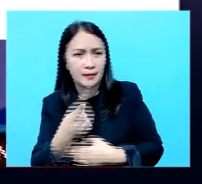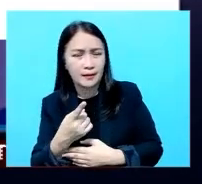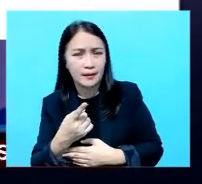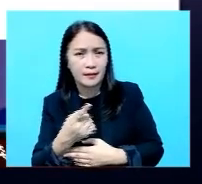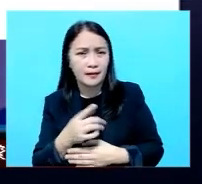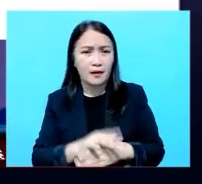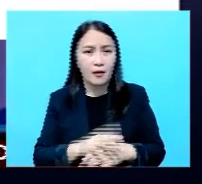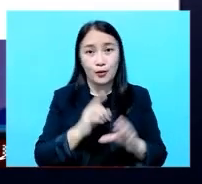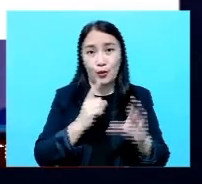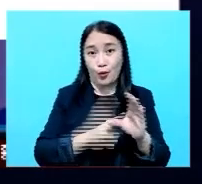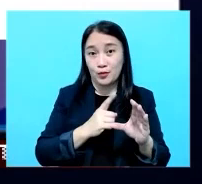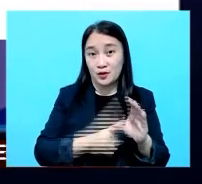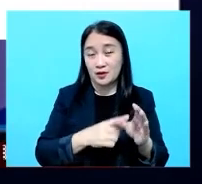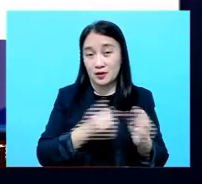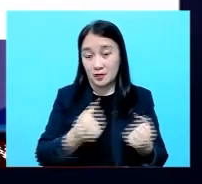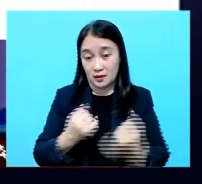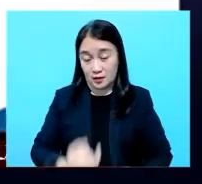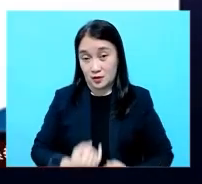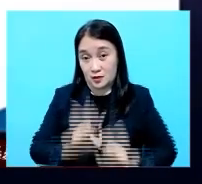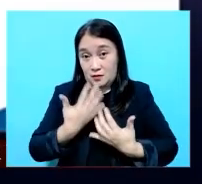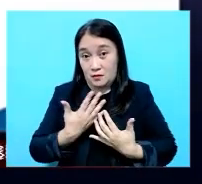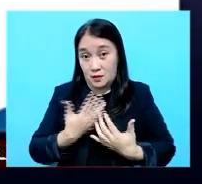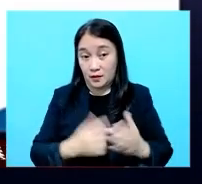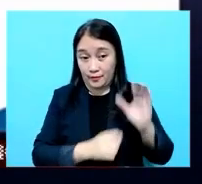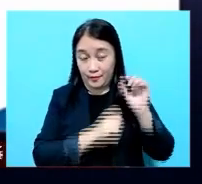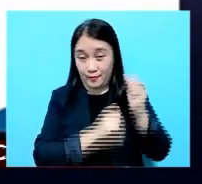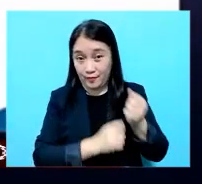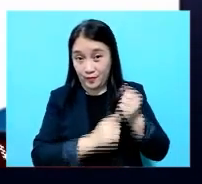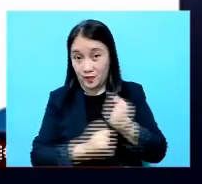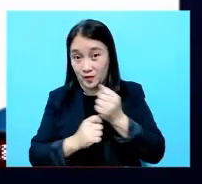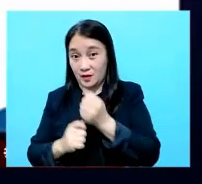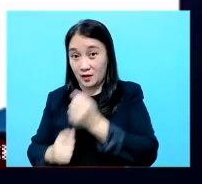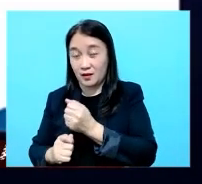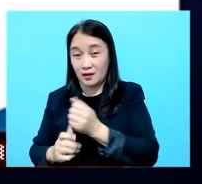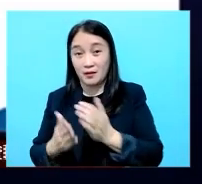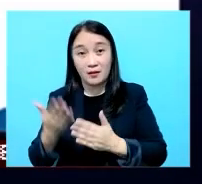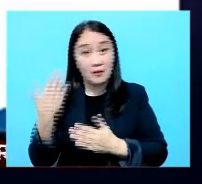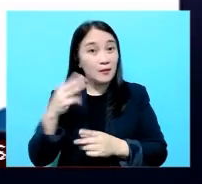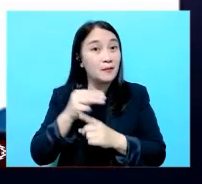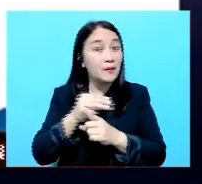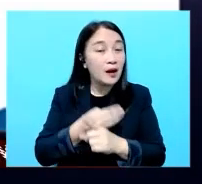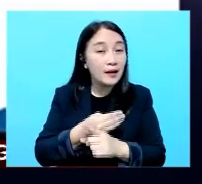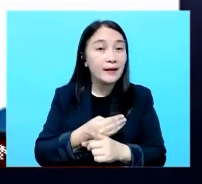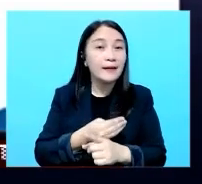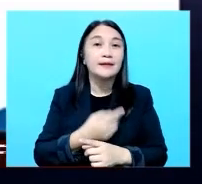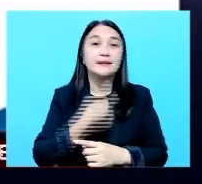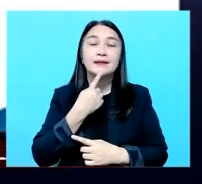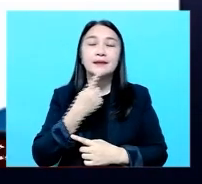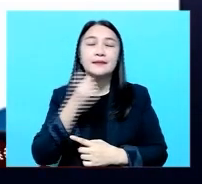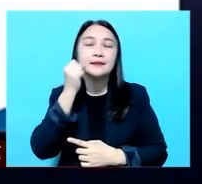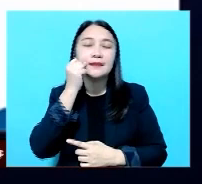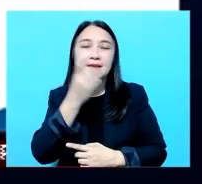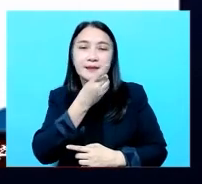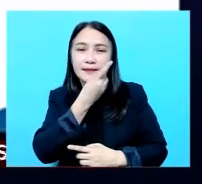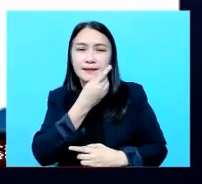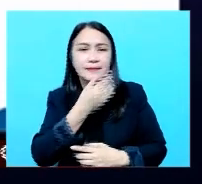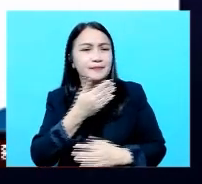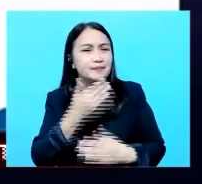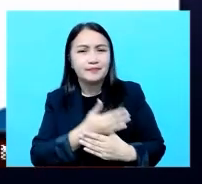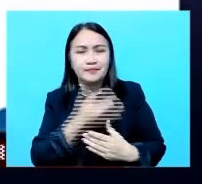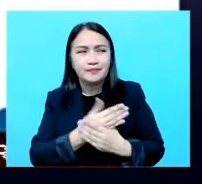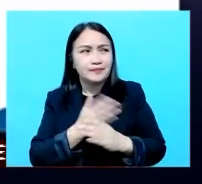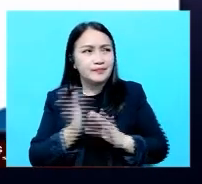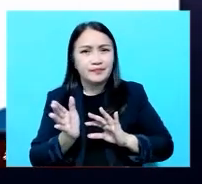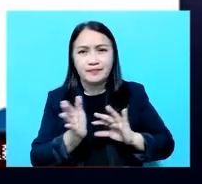ang transport strike ng mga POV nitong Marso. Giit ni Duterte, balakid lang ito sa pag-aaral ng mga estudyante at